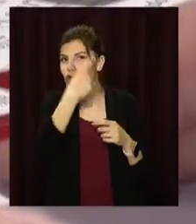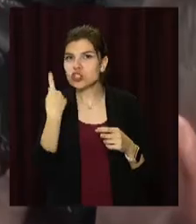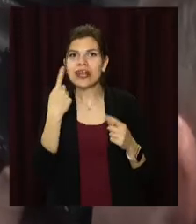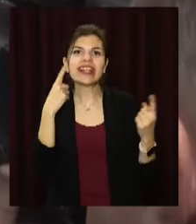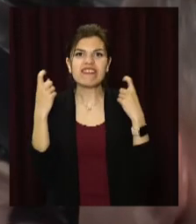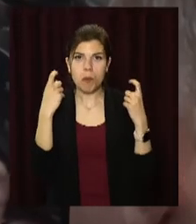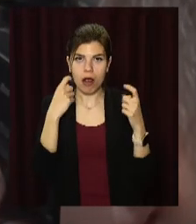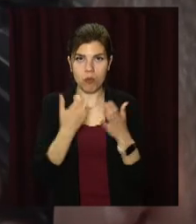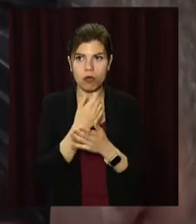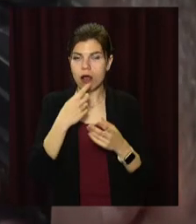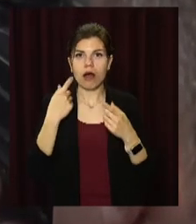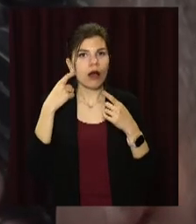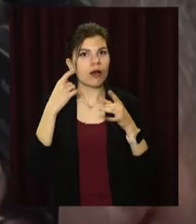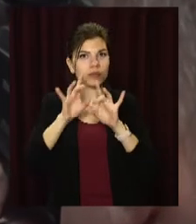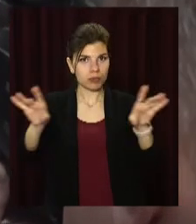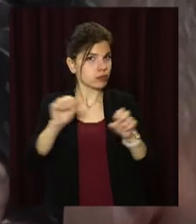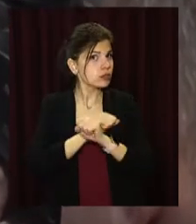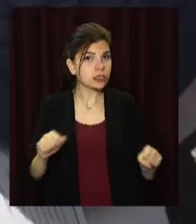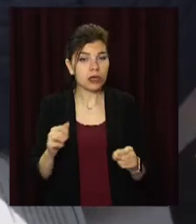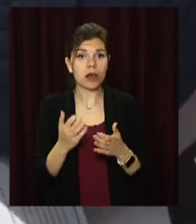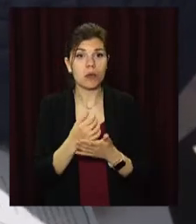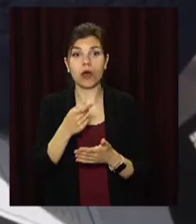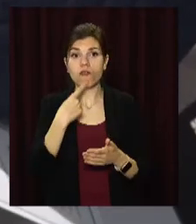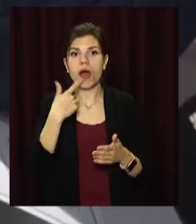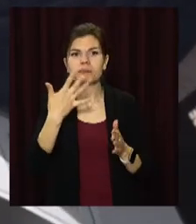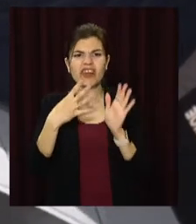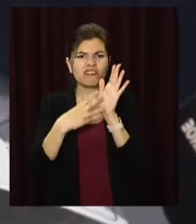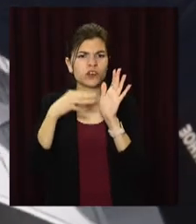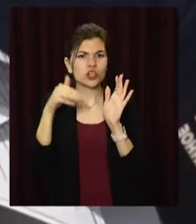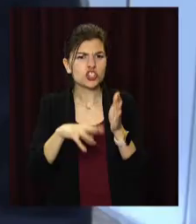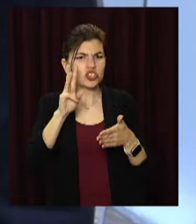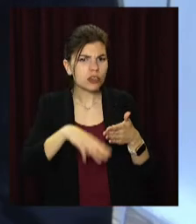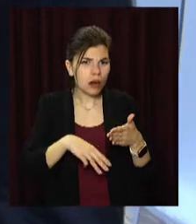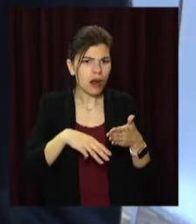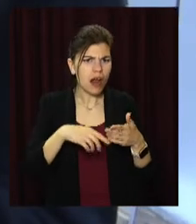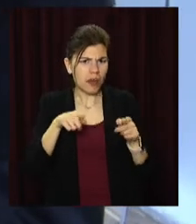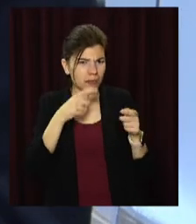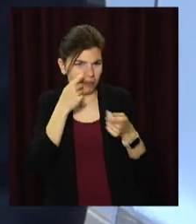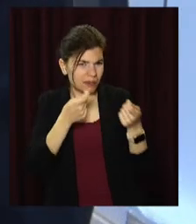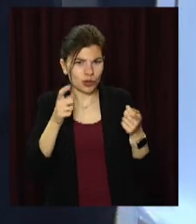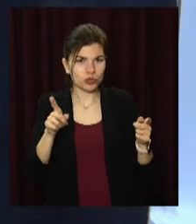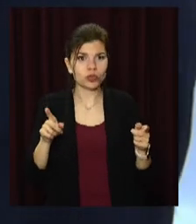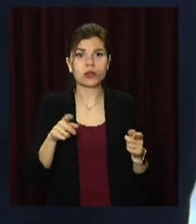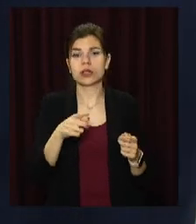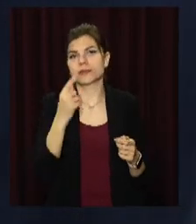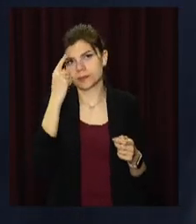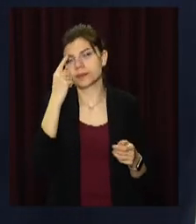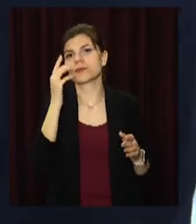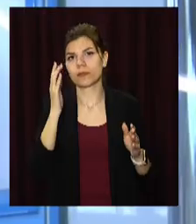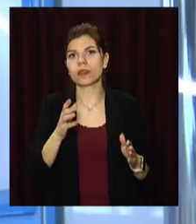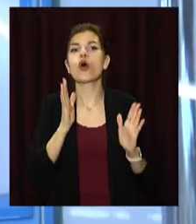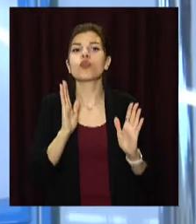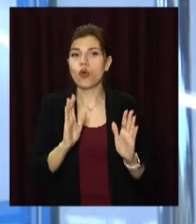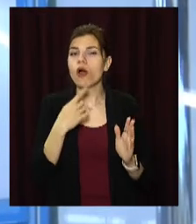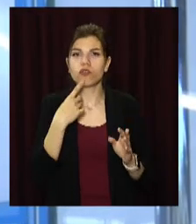інспектори виписали штрафів на 858 тисяч гривень. Тепер же цього не робитимуть. Лише, кажуть, проводитимуть